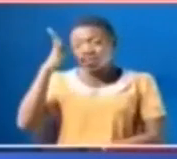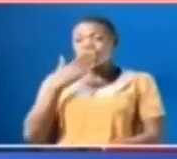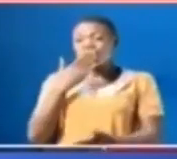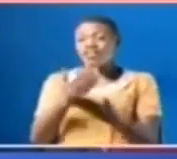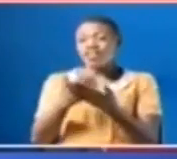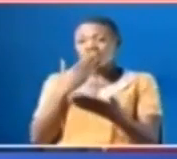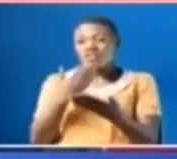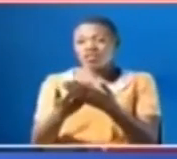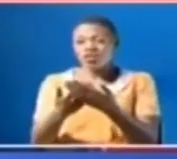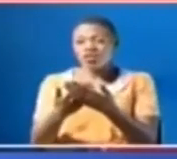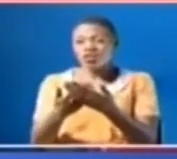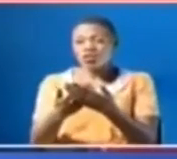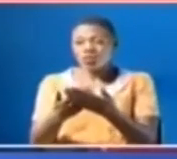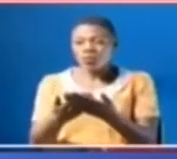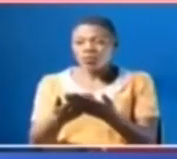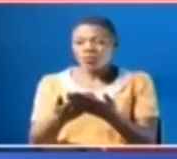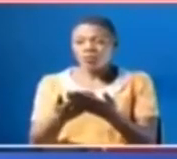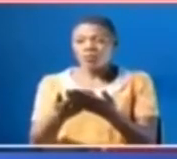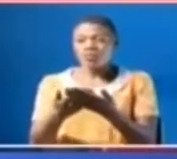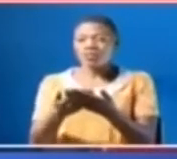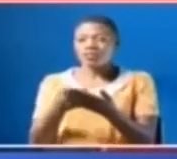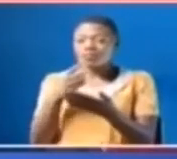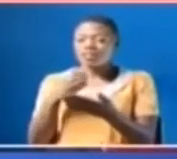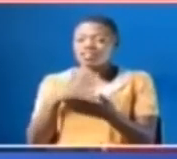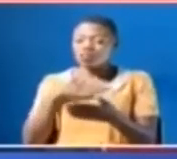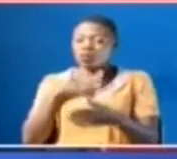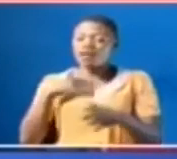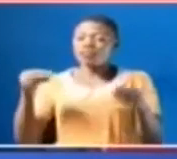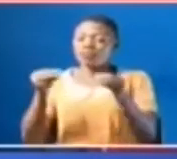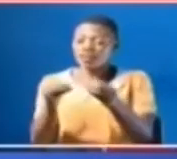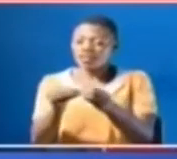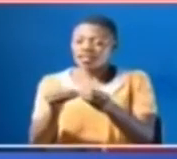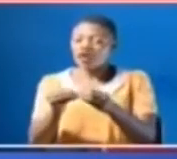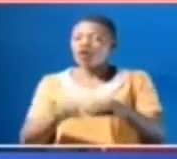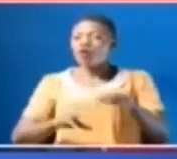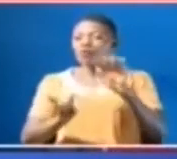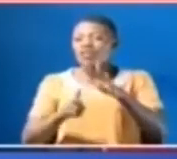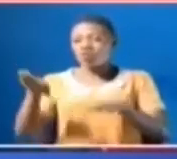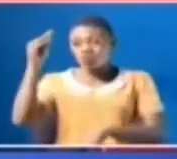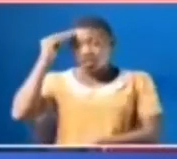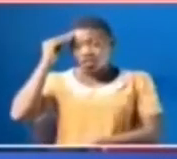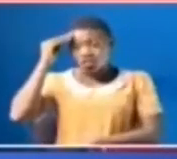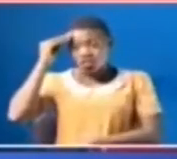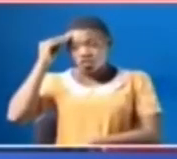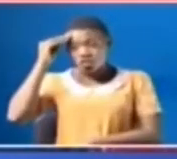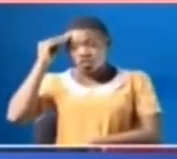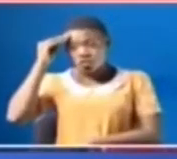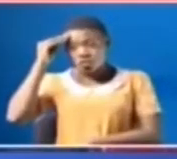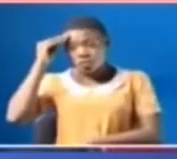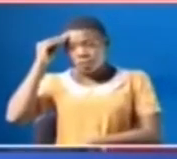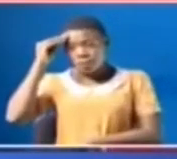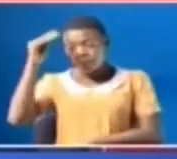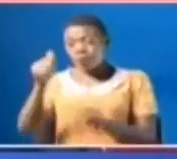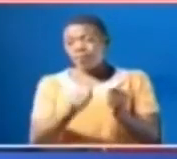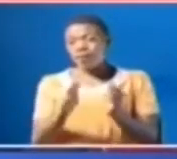na kama alivyotaja bwana Charles Mkwaya ni kwamba wanaomba mkutano kati ya Wizara ya Elimu hapa nchini ikiongoza na bwana George